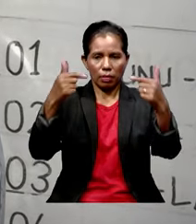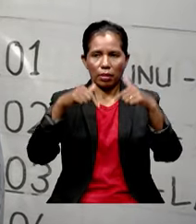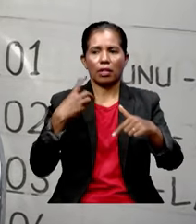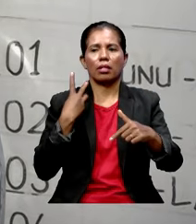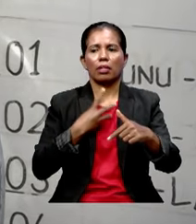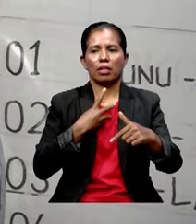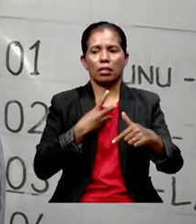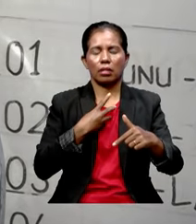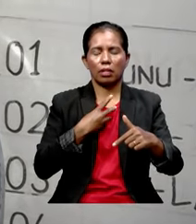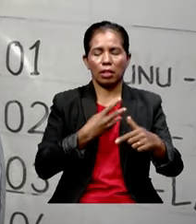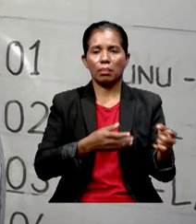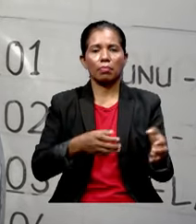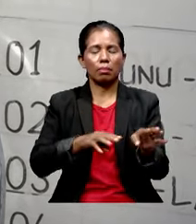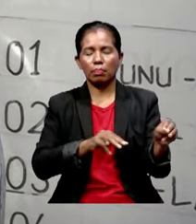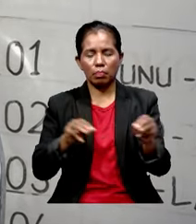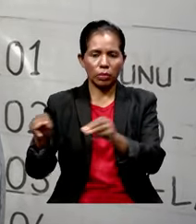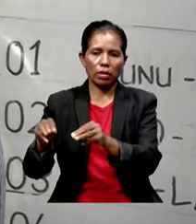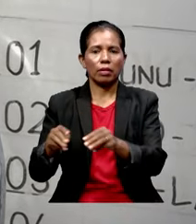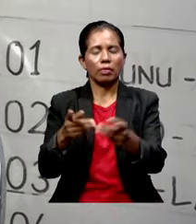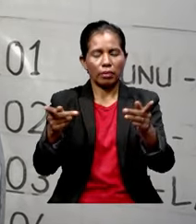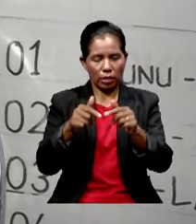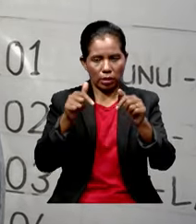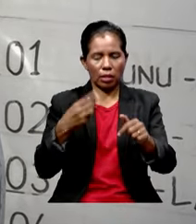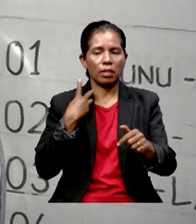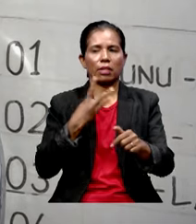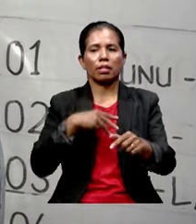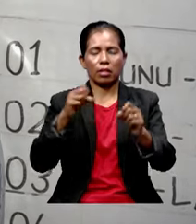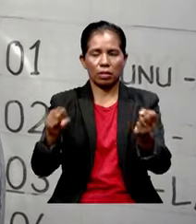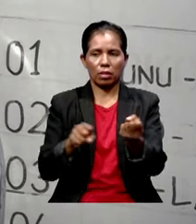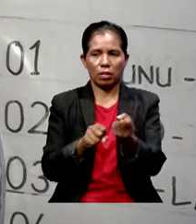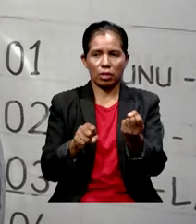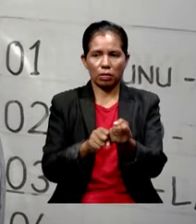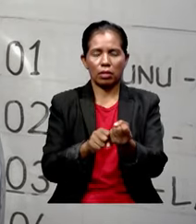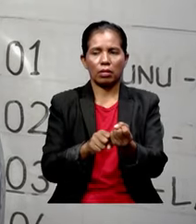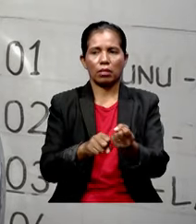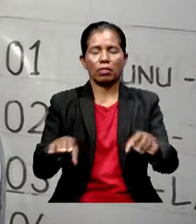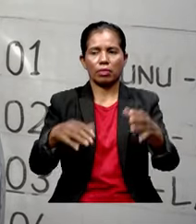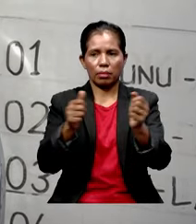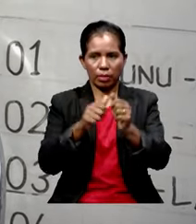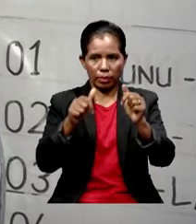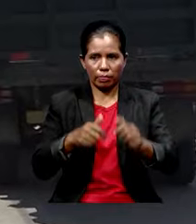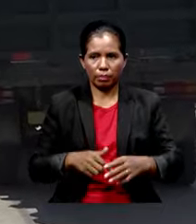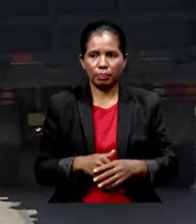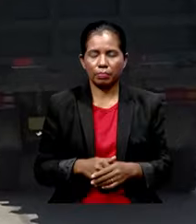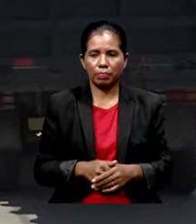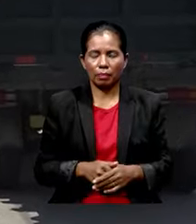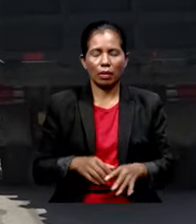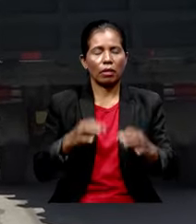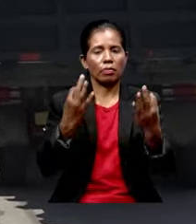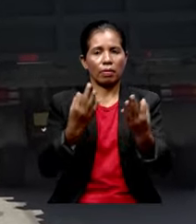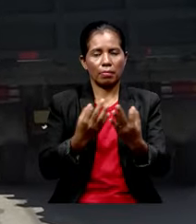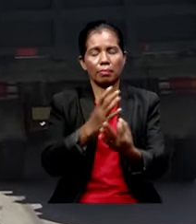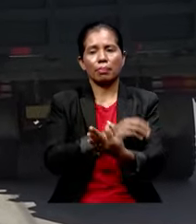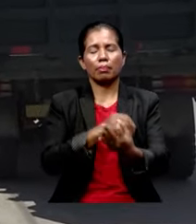tenge sezia fatin ne o husik fatin ne ita nema ita niya kontribu o ita niya kooperasang makira ne. Total uma caine be governo